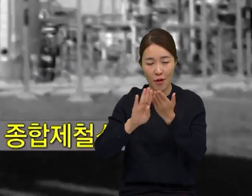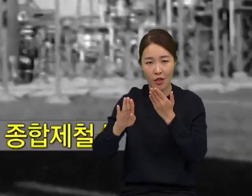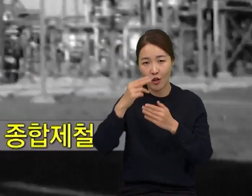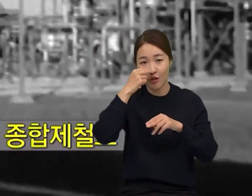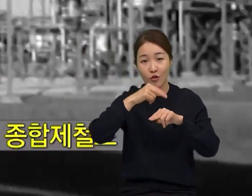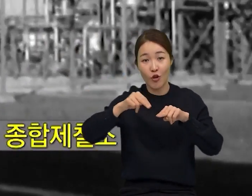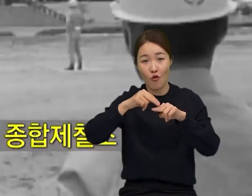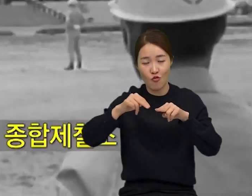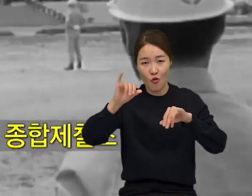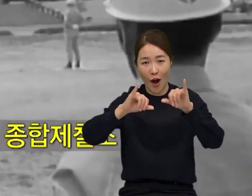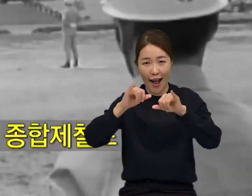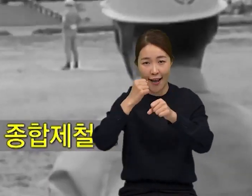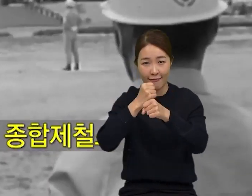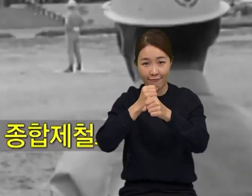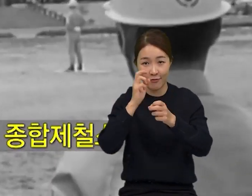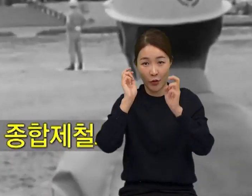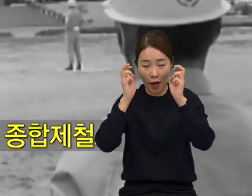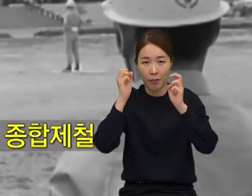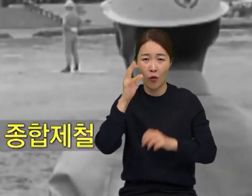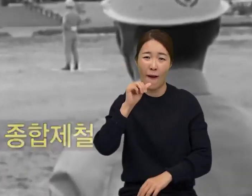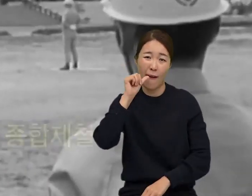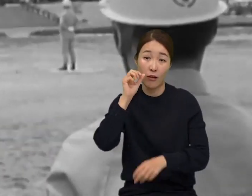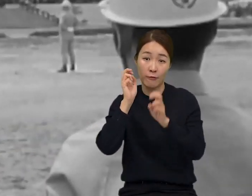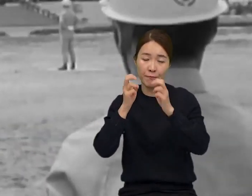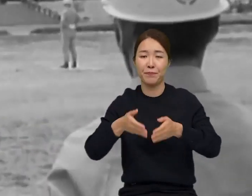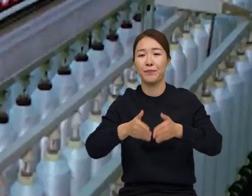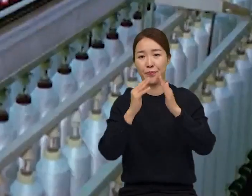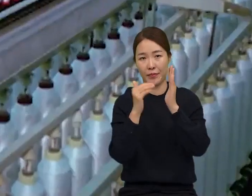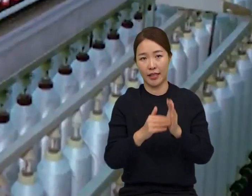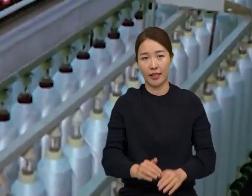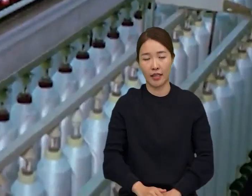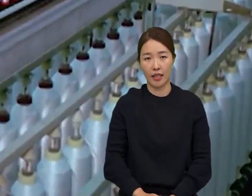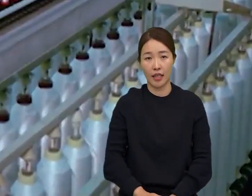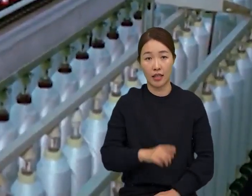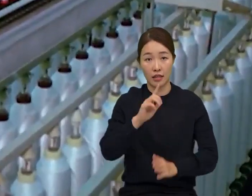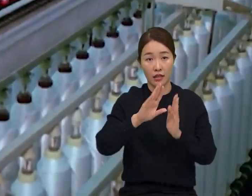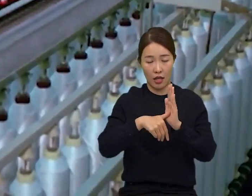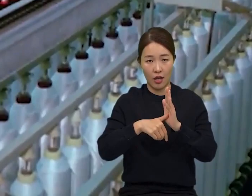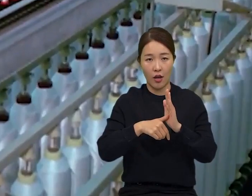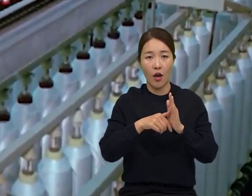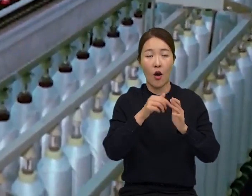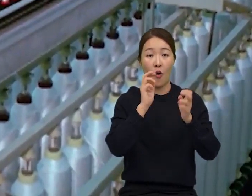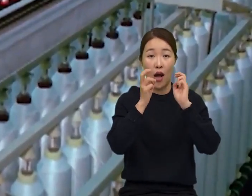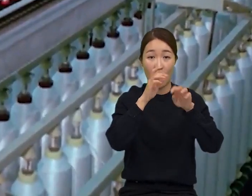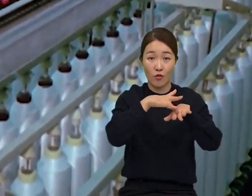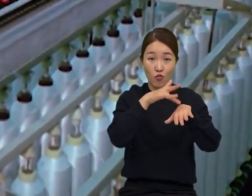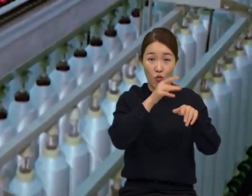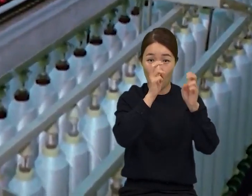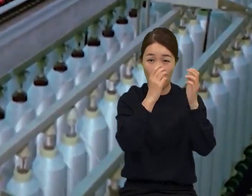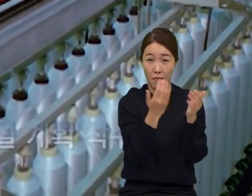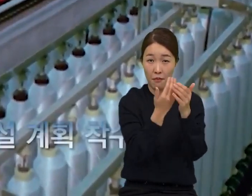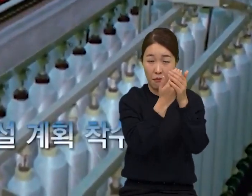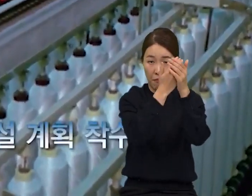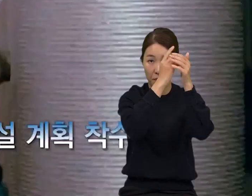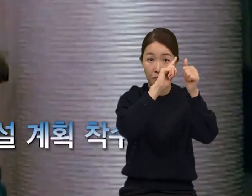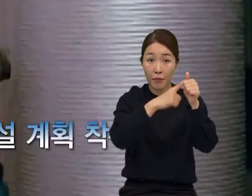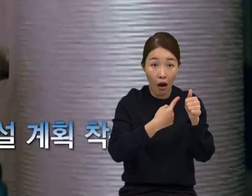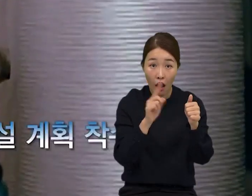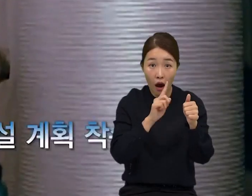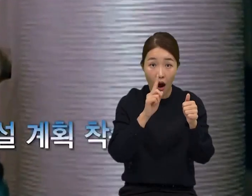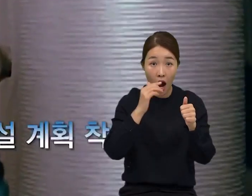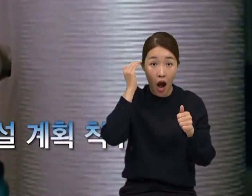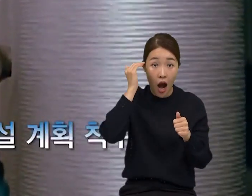후반 석유화학단지와 종합제철소를 세운다. 당시엔 화섬공업이 발달하면서 화섬